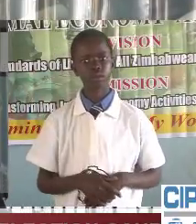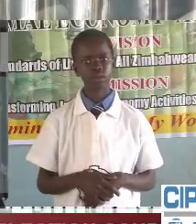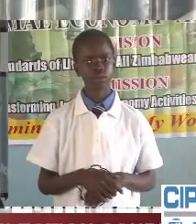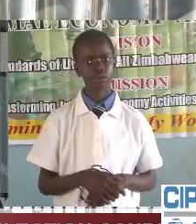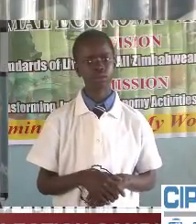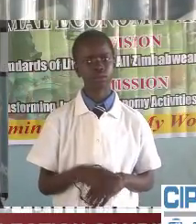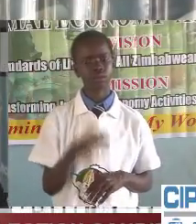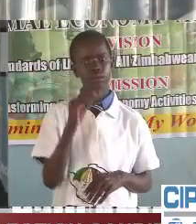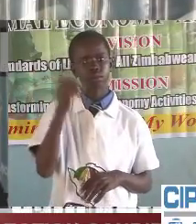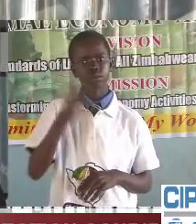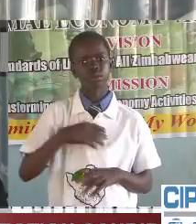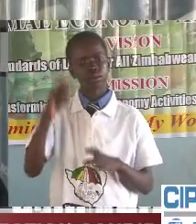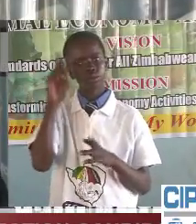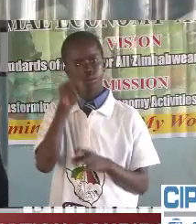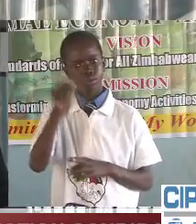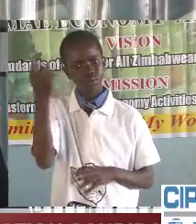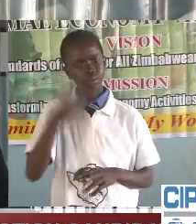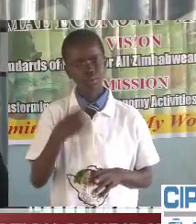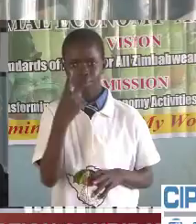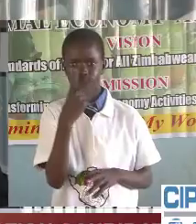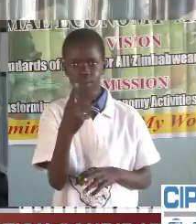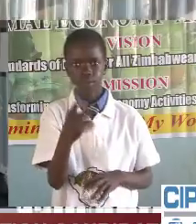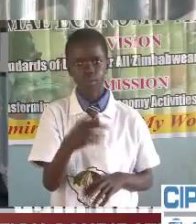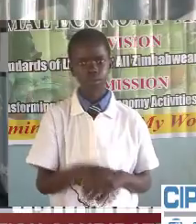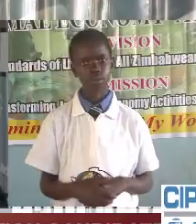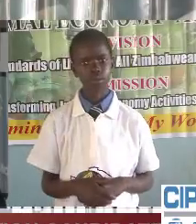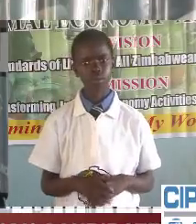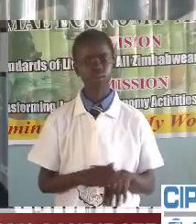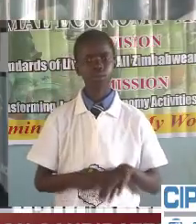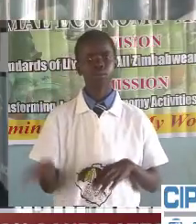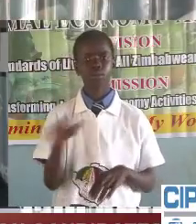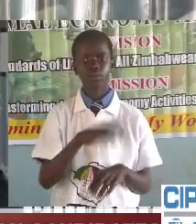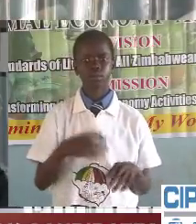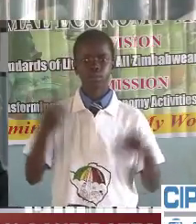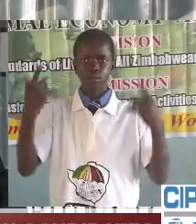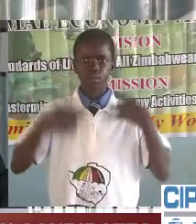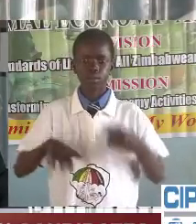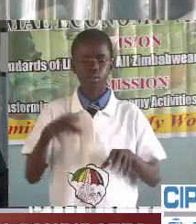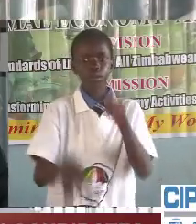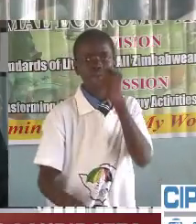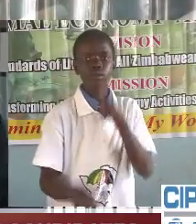isu tichaongorora chokutanga vanhu vanorarama neurema